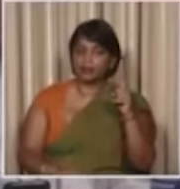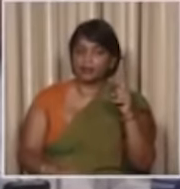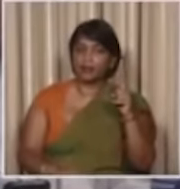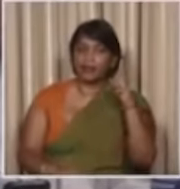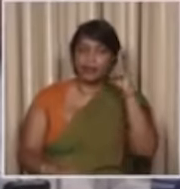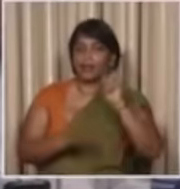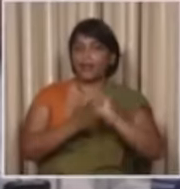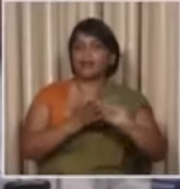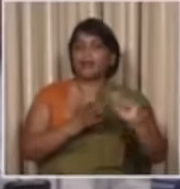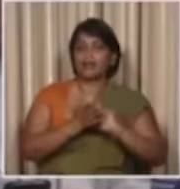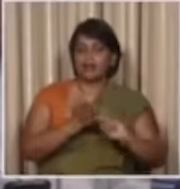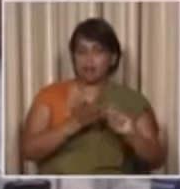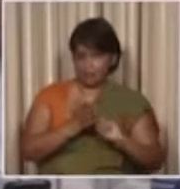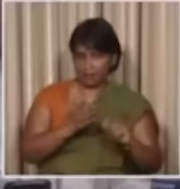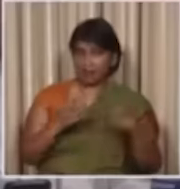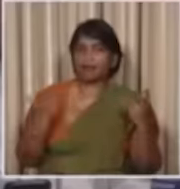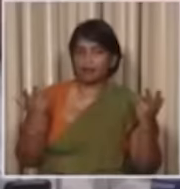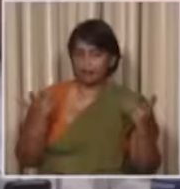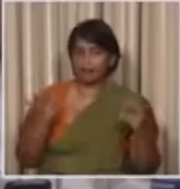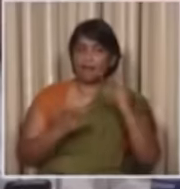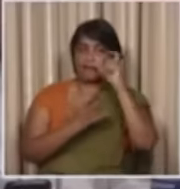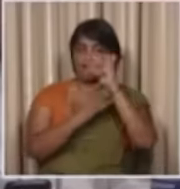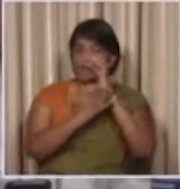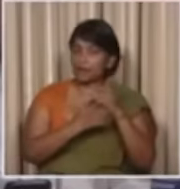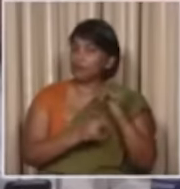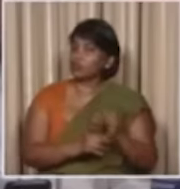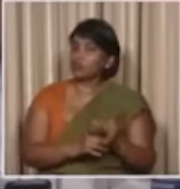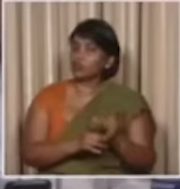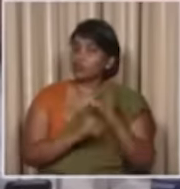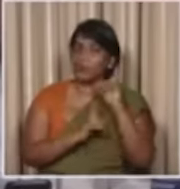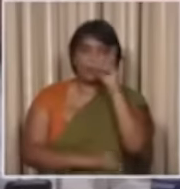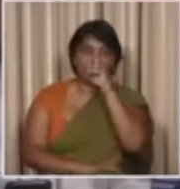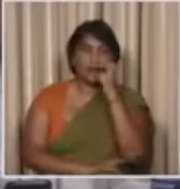එක්කෙනෙක් ලියලා නෑ කියලා. මොකද ව්‍යවස්ථාව අනුව